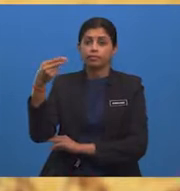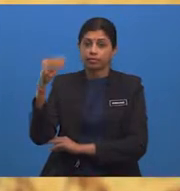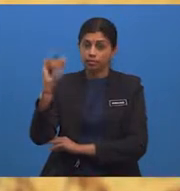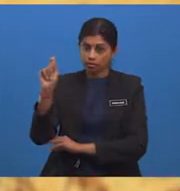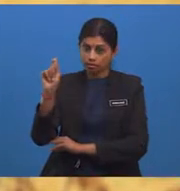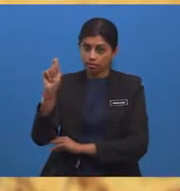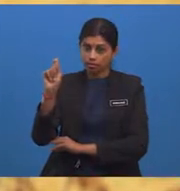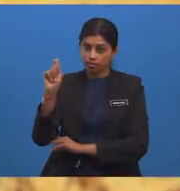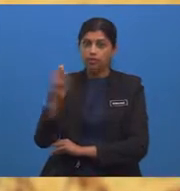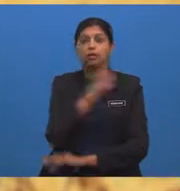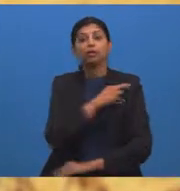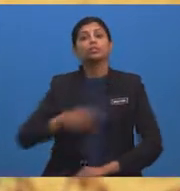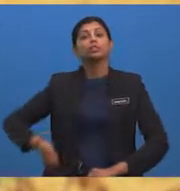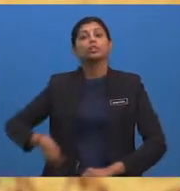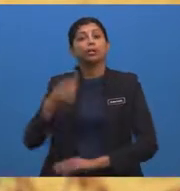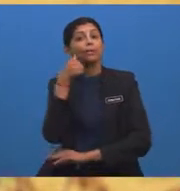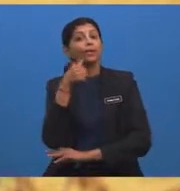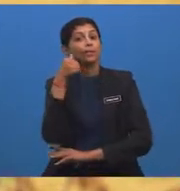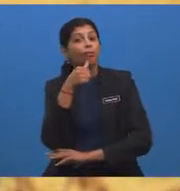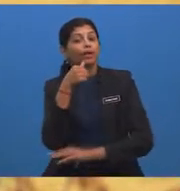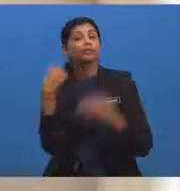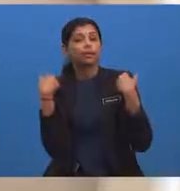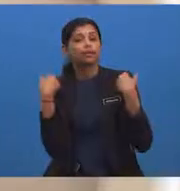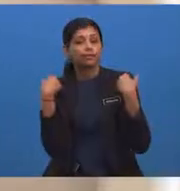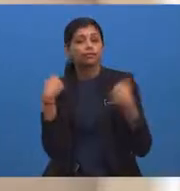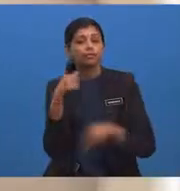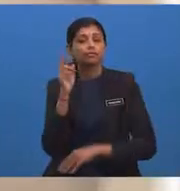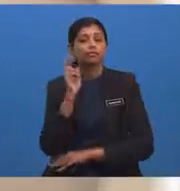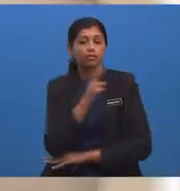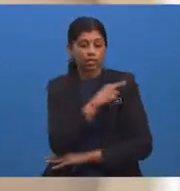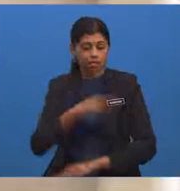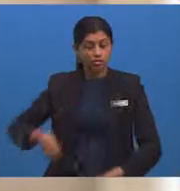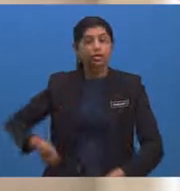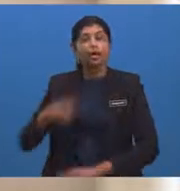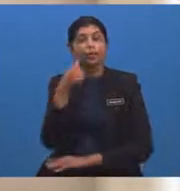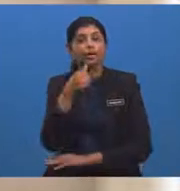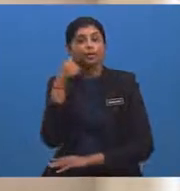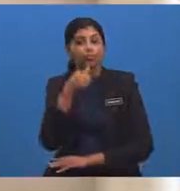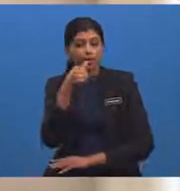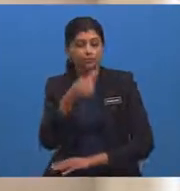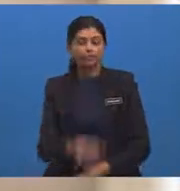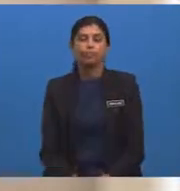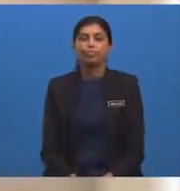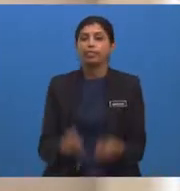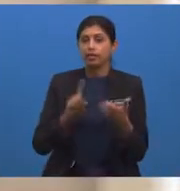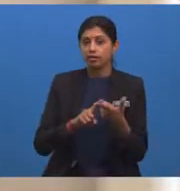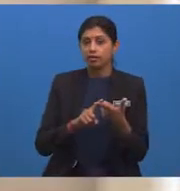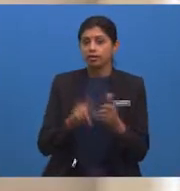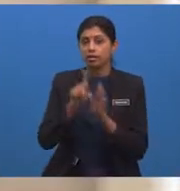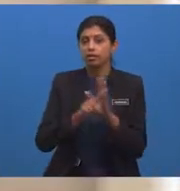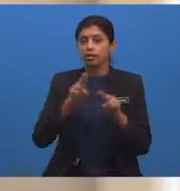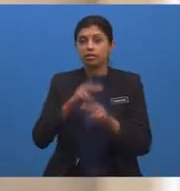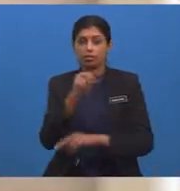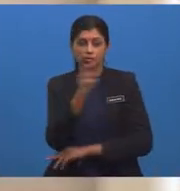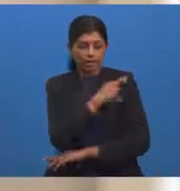Wisnuwardhani telah dilantik sebagai Raja Majapahit. Ciri unik seterusnya adalah kedudukan raja. Ingat